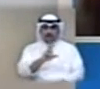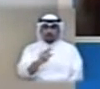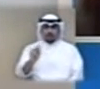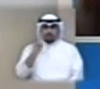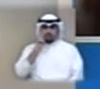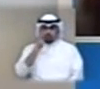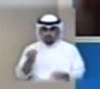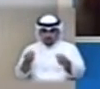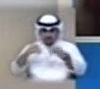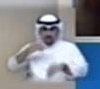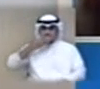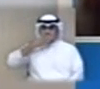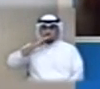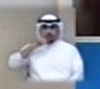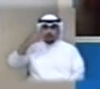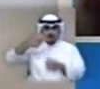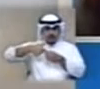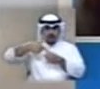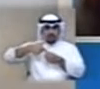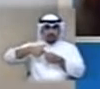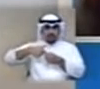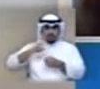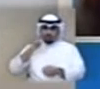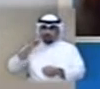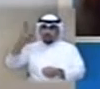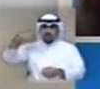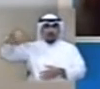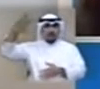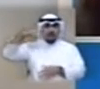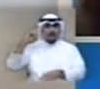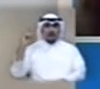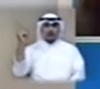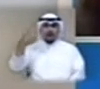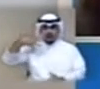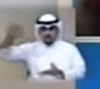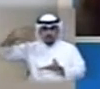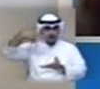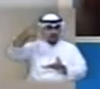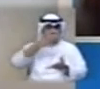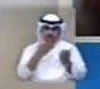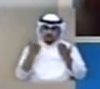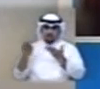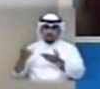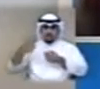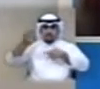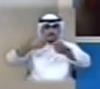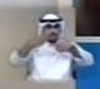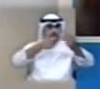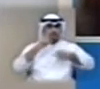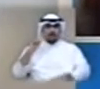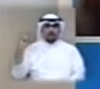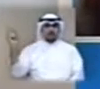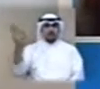ان شاء الله سيرتفع وتصديرنا حسب يعني الخطط وحسب المبيعات الدوليه. عندنا يعني